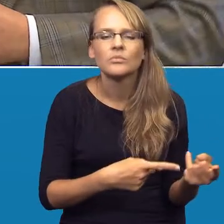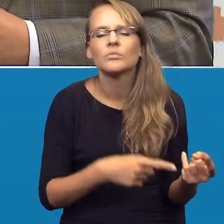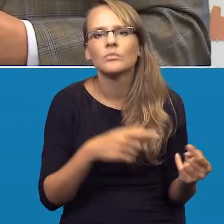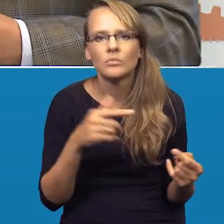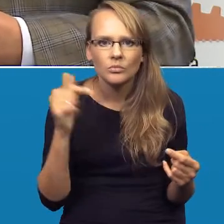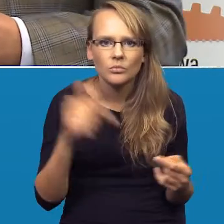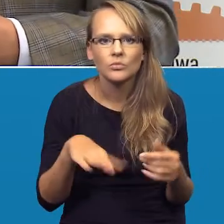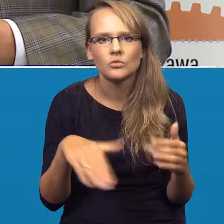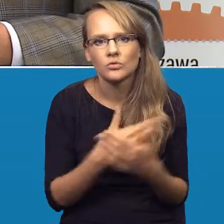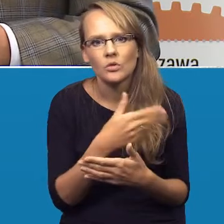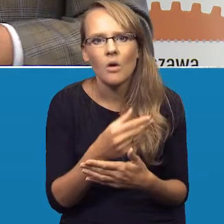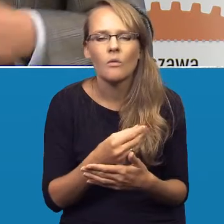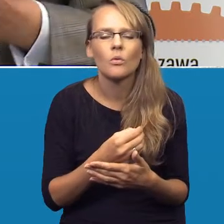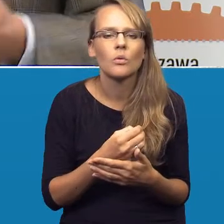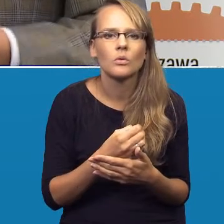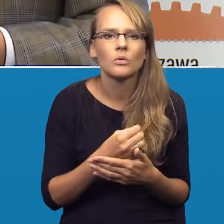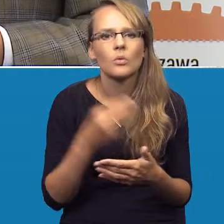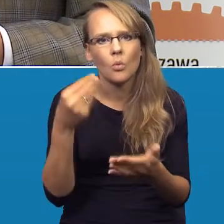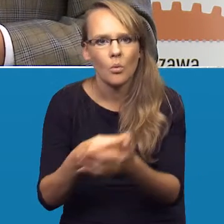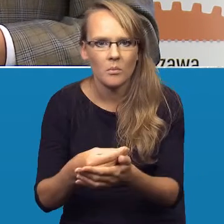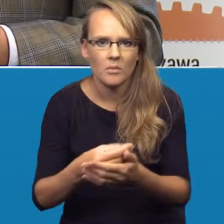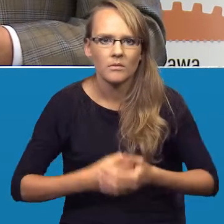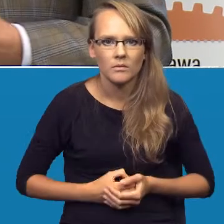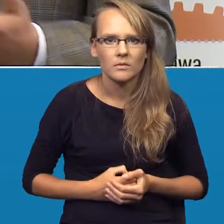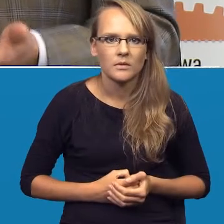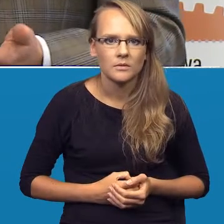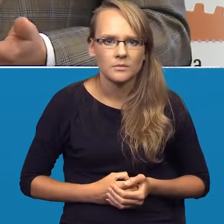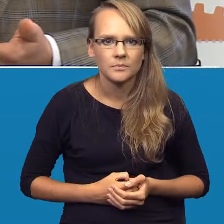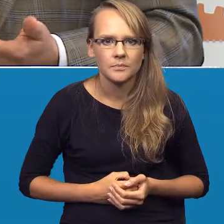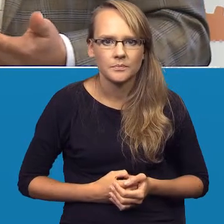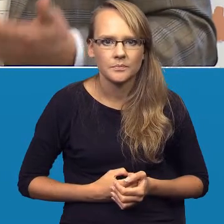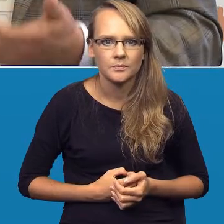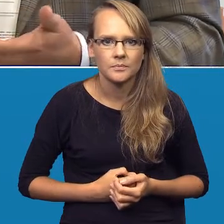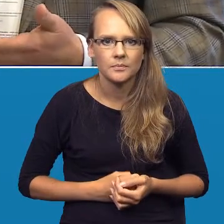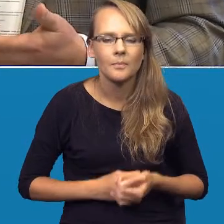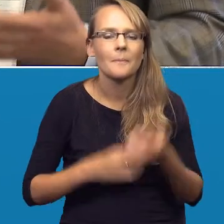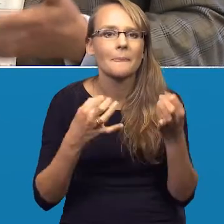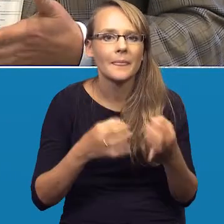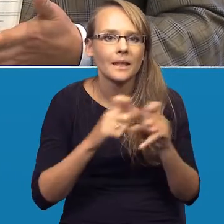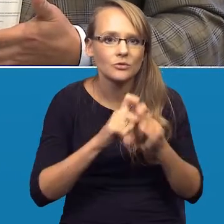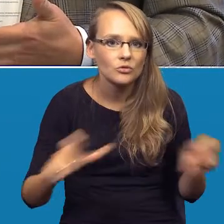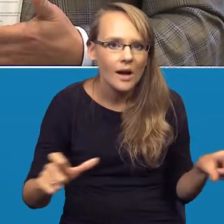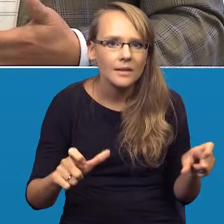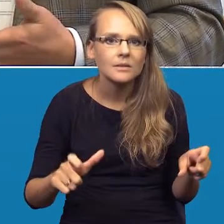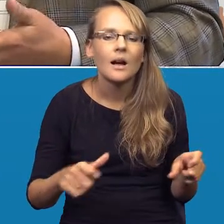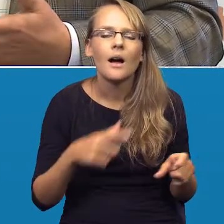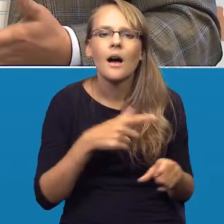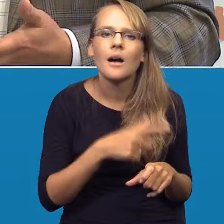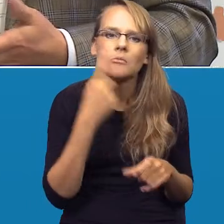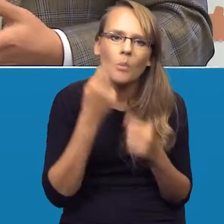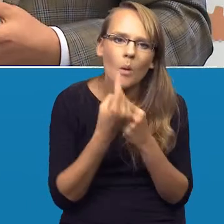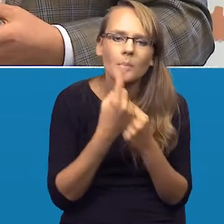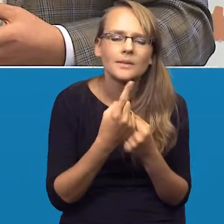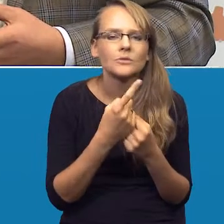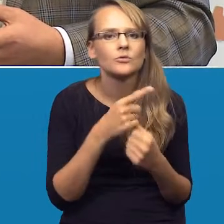to jakby kupować. No i teraz w dzisiejszych czasach znowu jest jakby idea, żeby